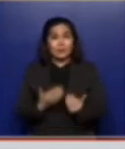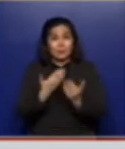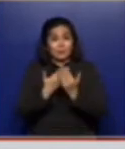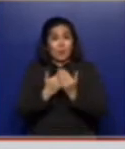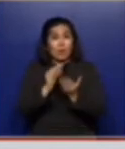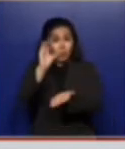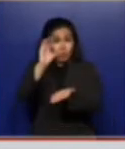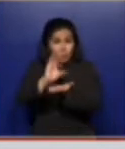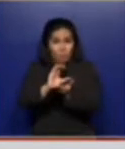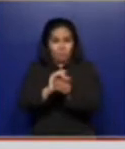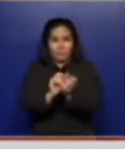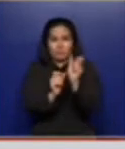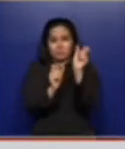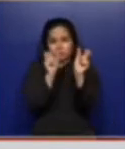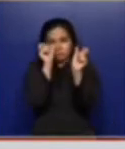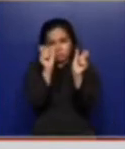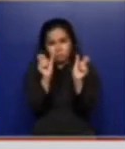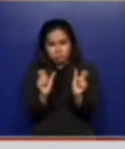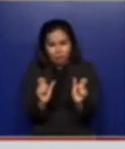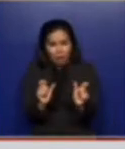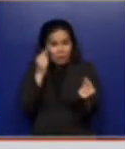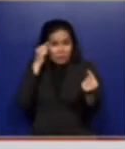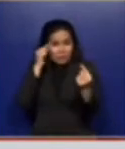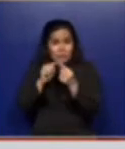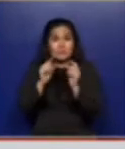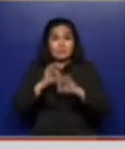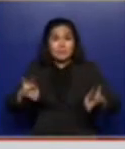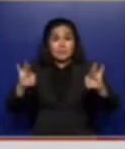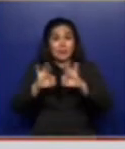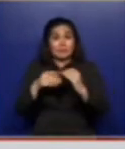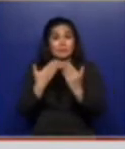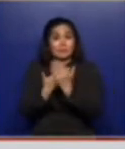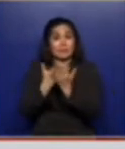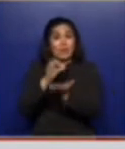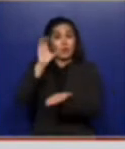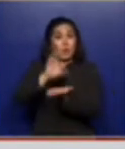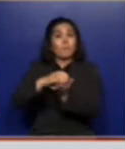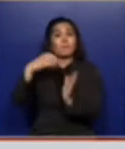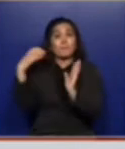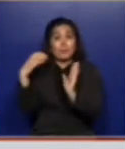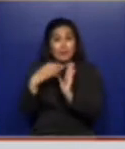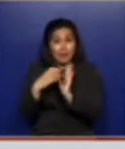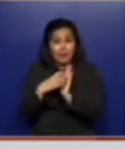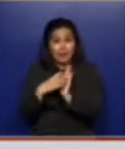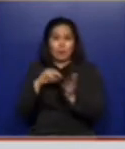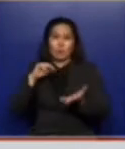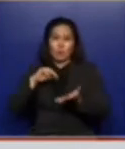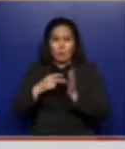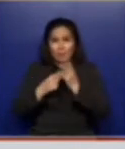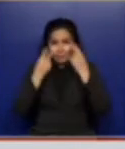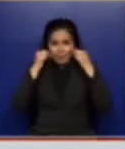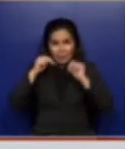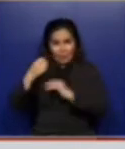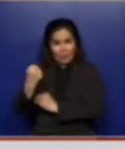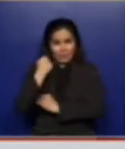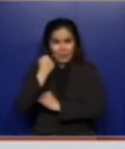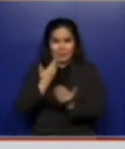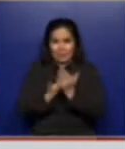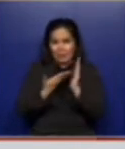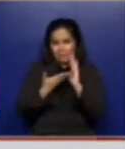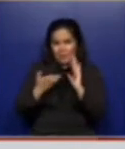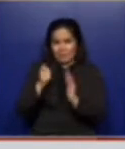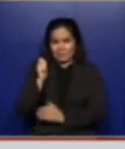านะครับท่านให้ความสำคัญไปที่งบกลางงบที่นายกรัฐมนตรีมีอำนาจในการเบิกจ่าย